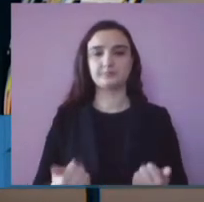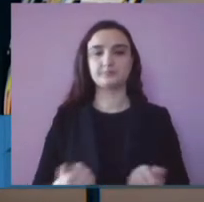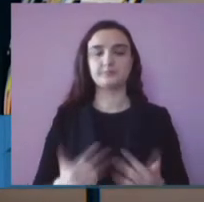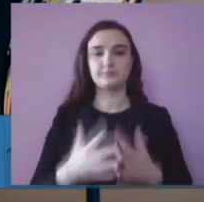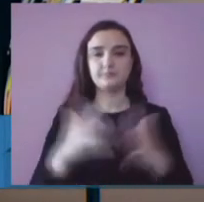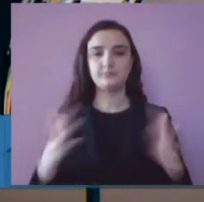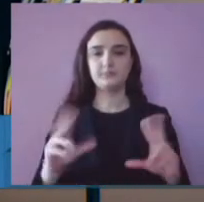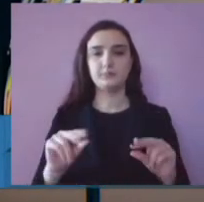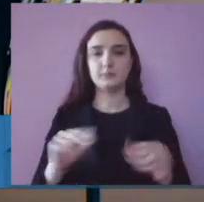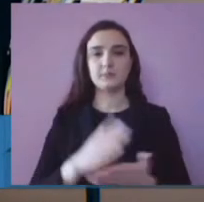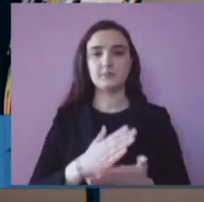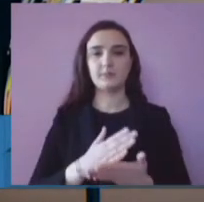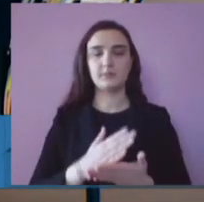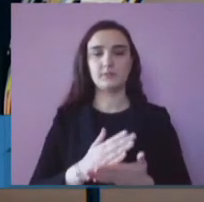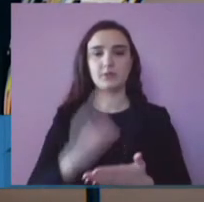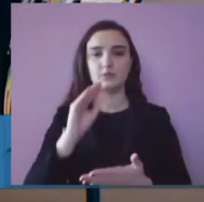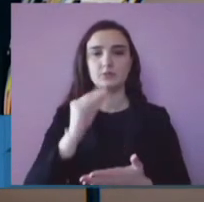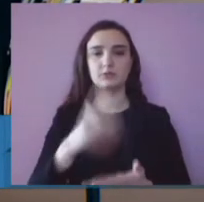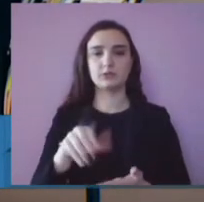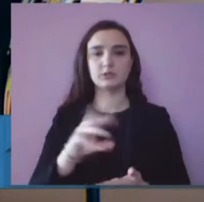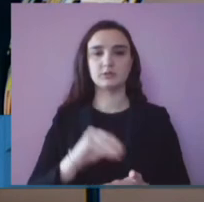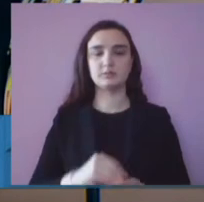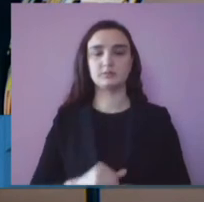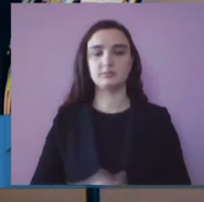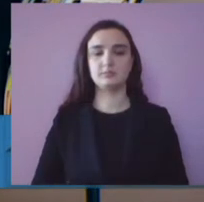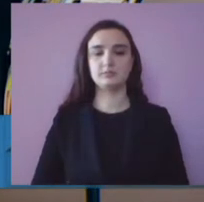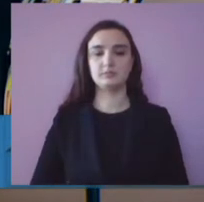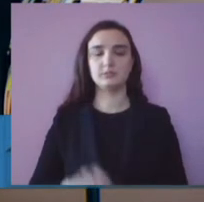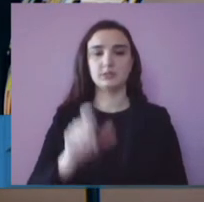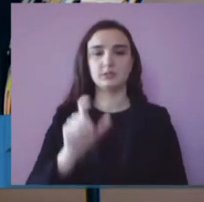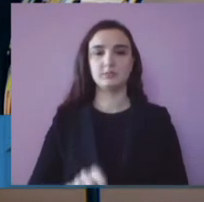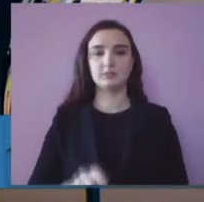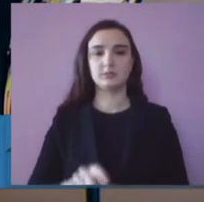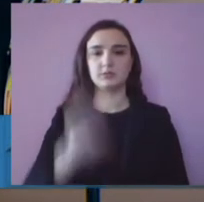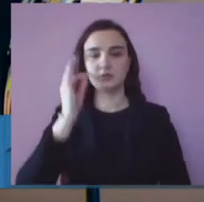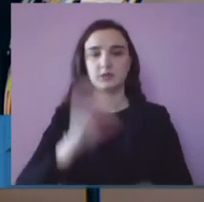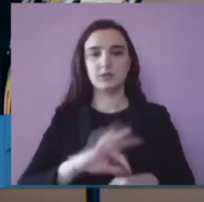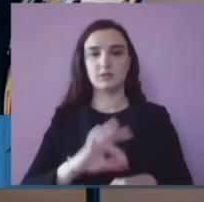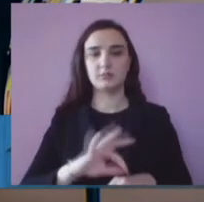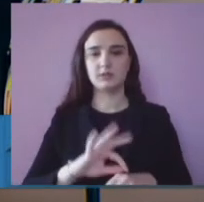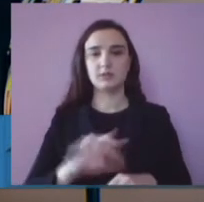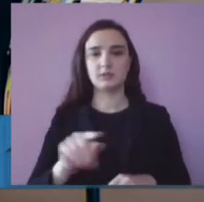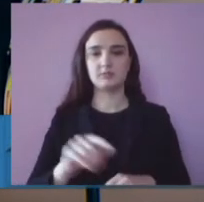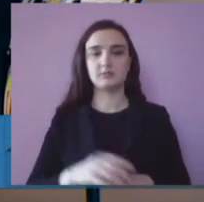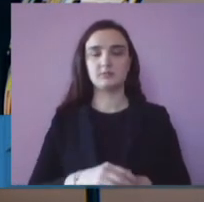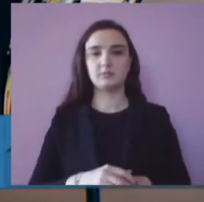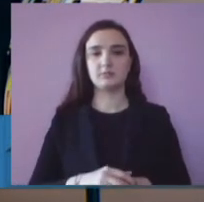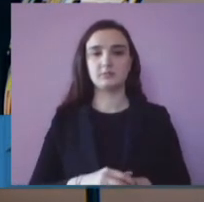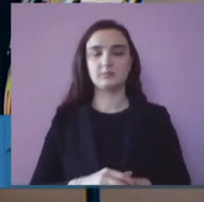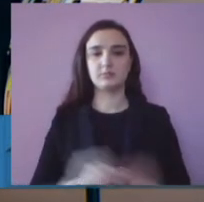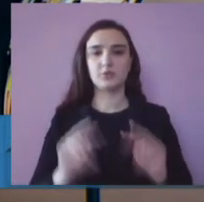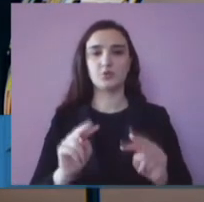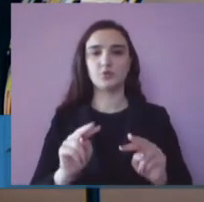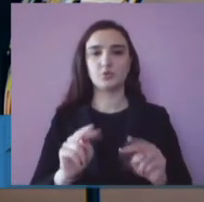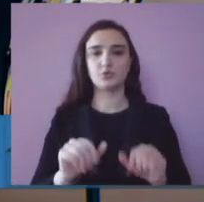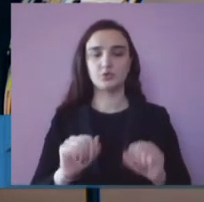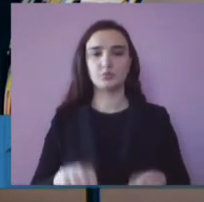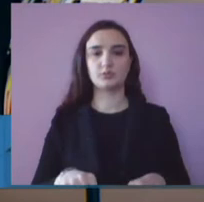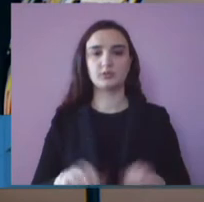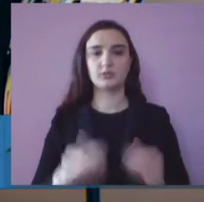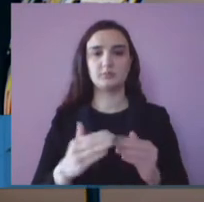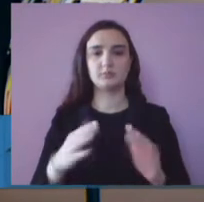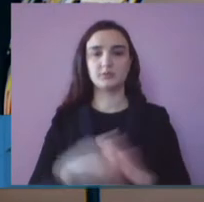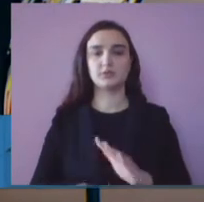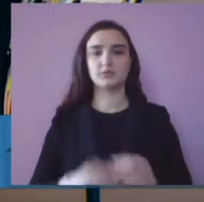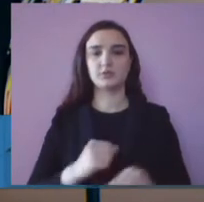ბედნიერება, როდესაც ადამიანს შაქრიანი დიაბეტის კონტროლი შეუძლია ბინაში განახორციელოს,